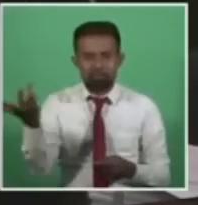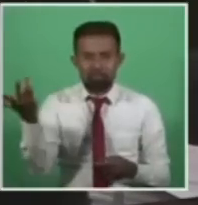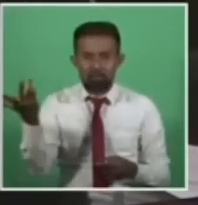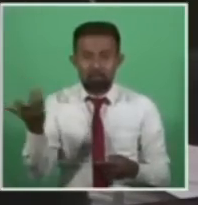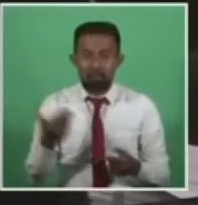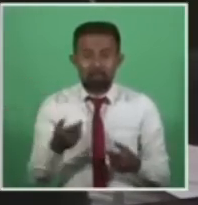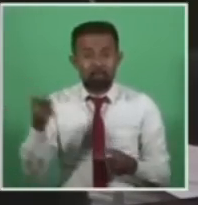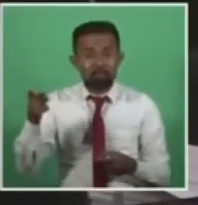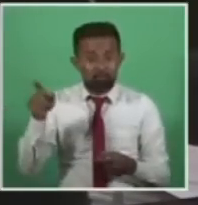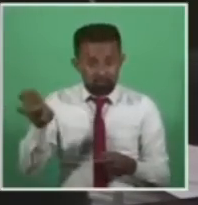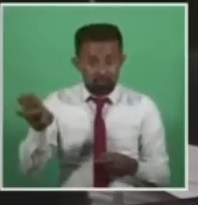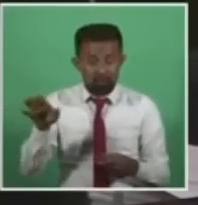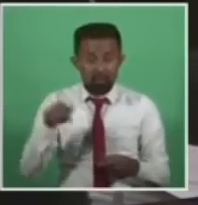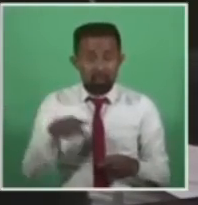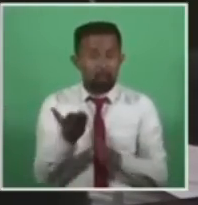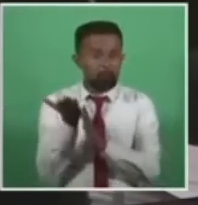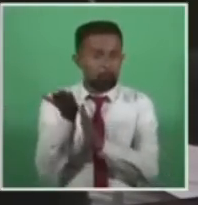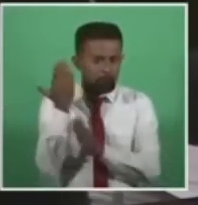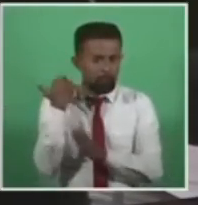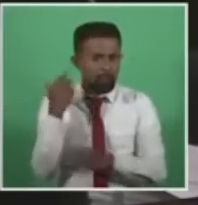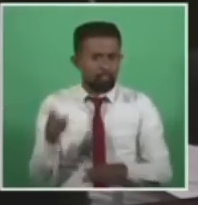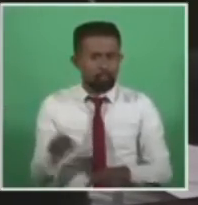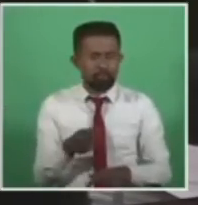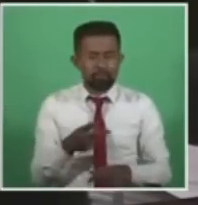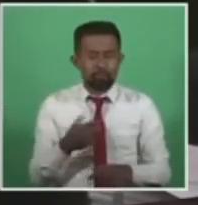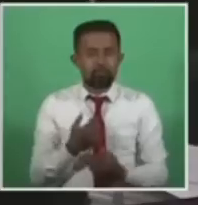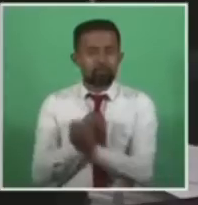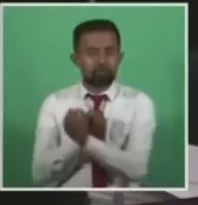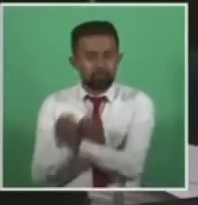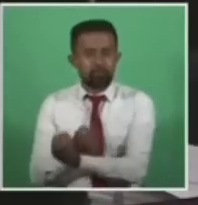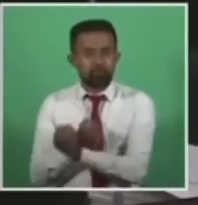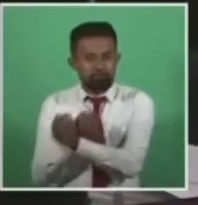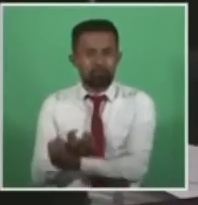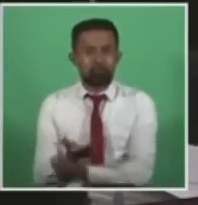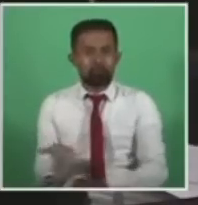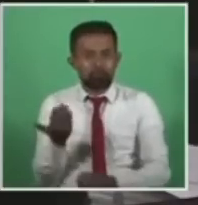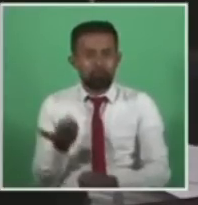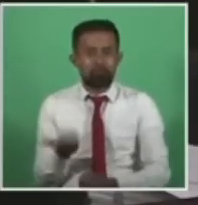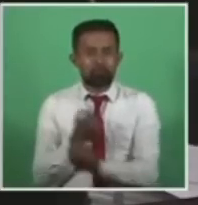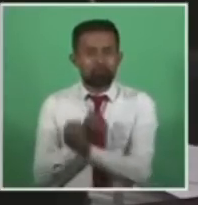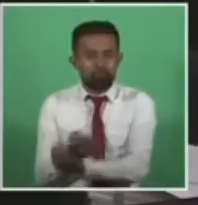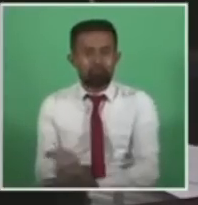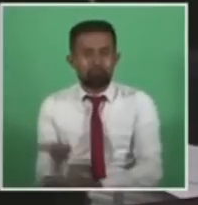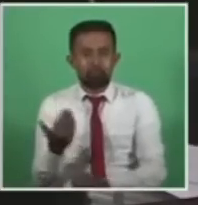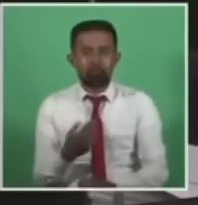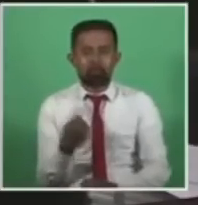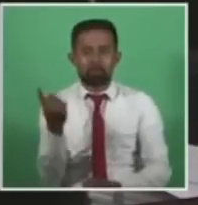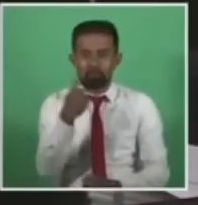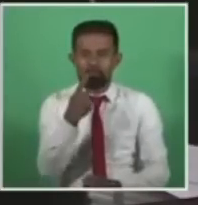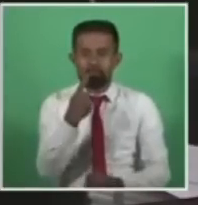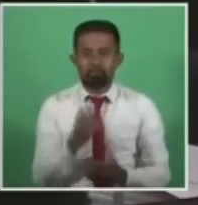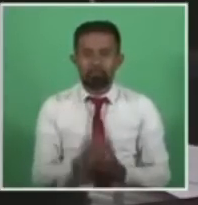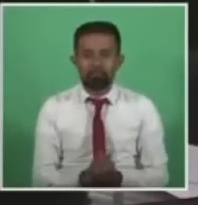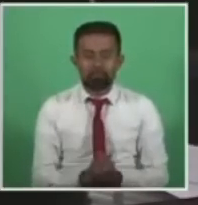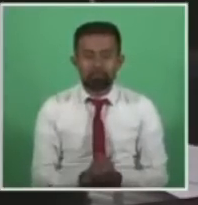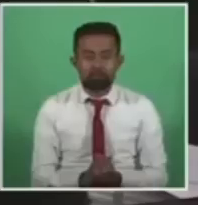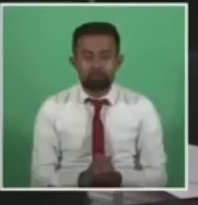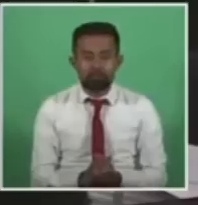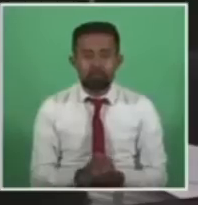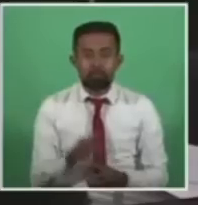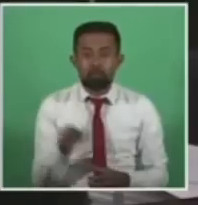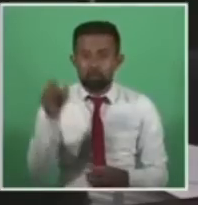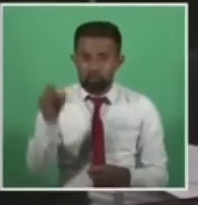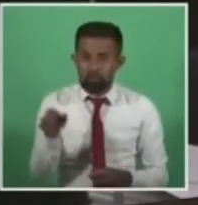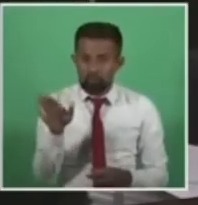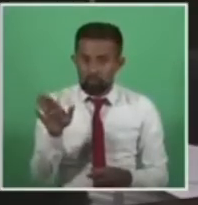එතුමා තමයි දැන් මේ පහුගි දවස් ටිකේම මාව හිරේ දාන්න ඕන හිරේ දාන්න ඕන හිරේ දාන්න ඕන කියලා කිව්වේ. නමුත් කරුණා කළා මං